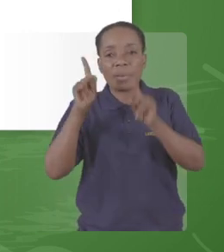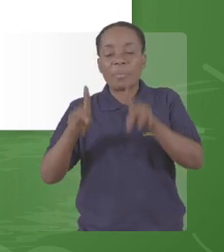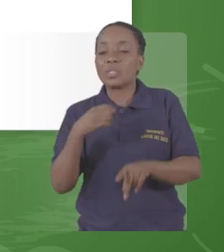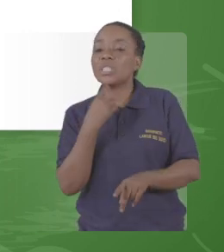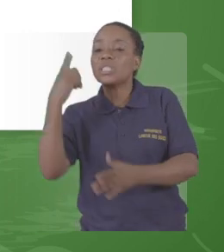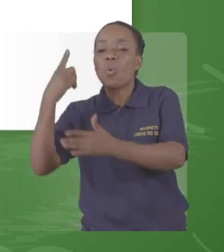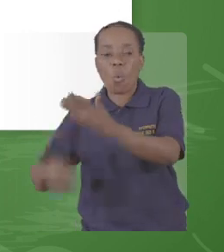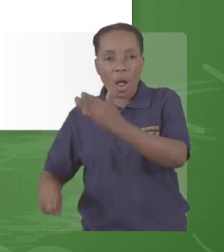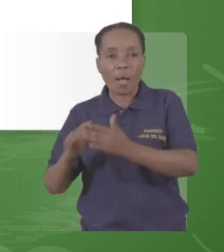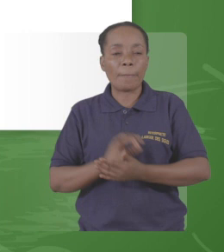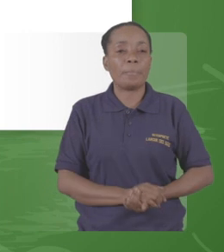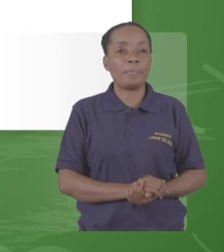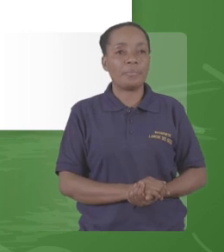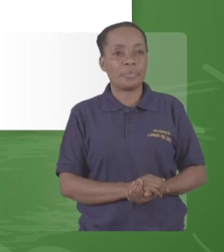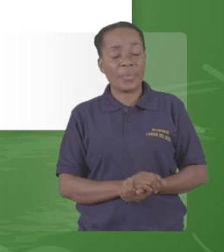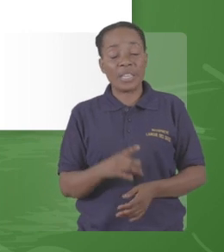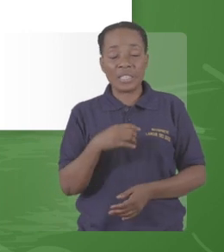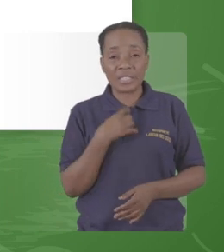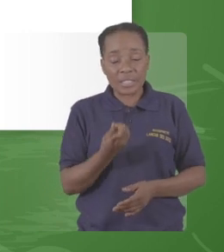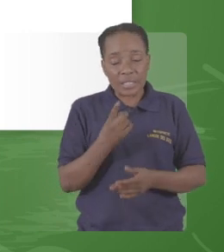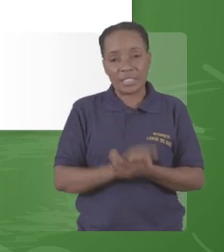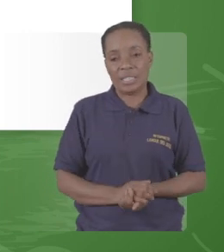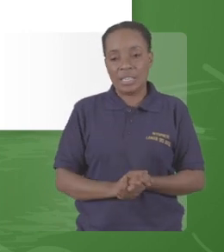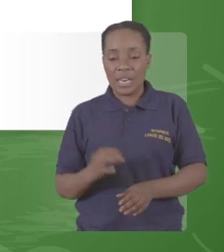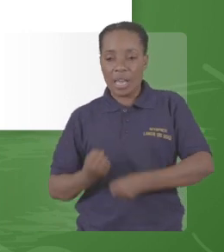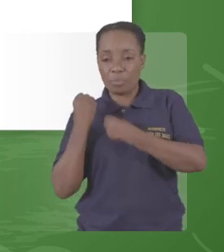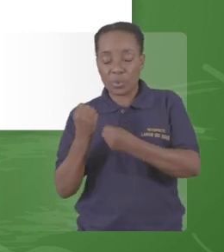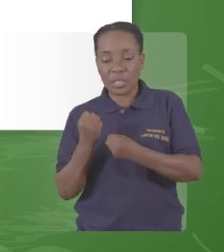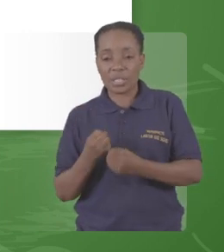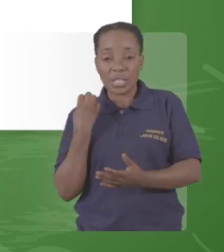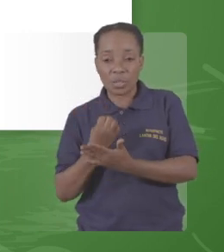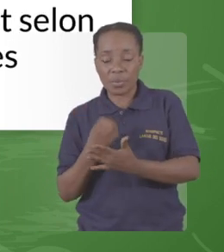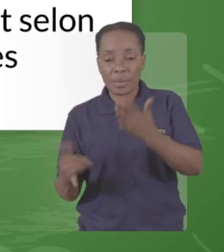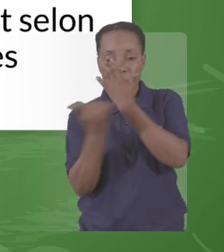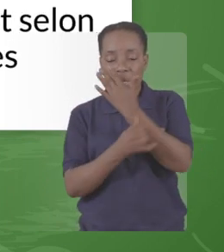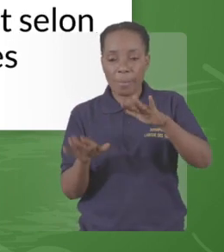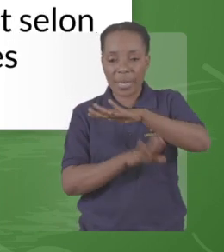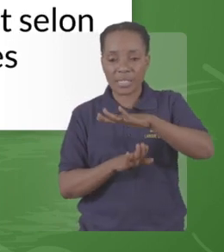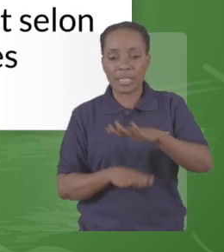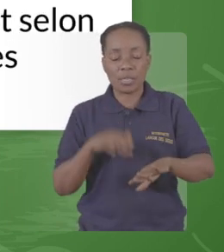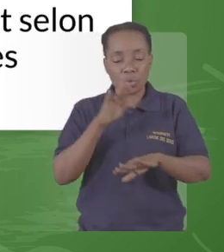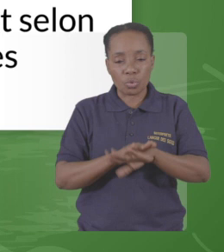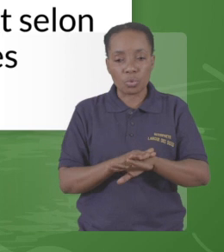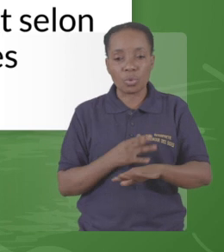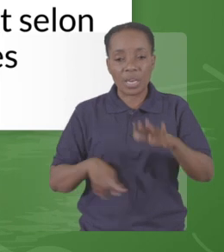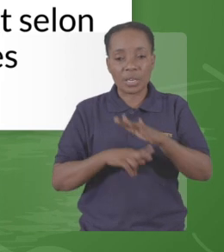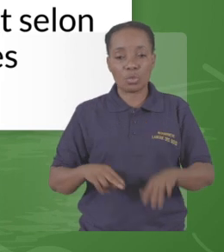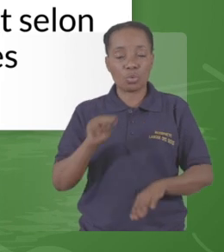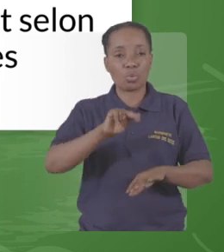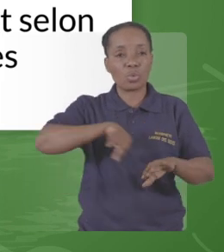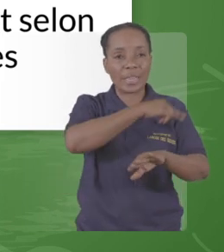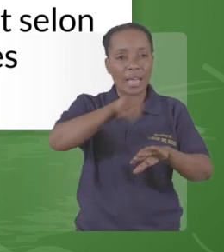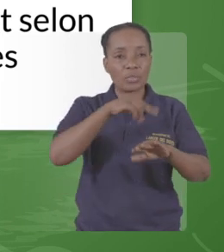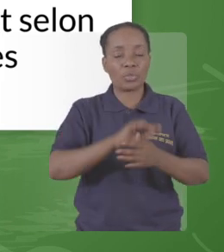puissance économique de ce pays repose essentiellement sur des atouts naturels. 3. Que